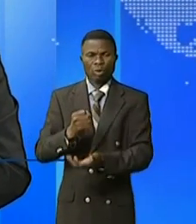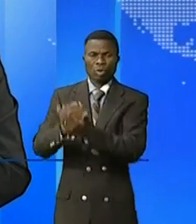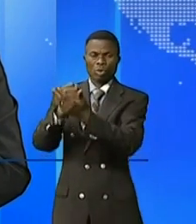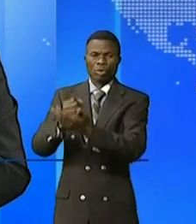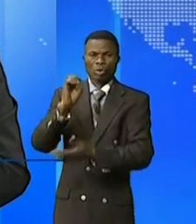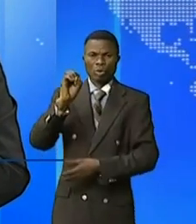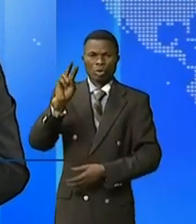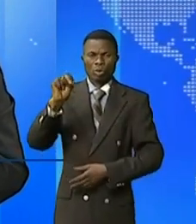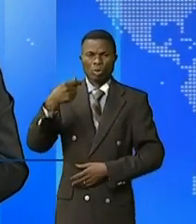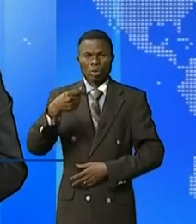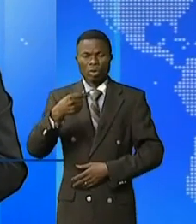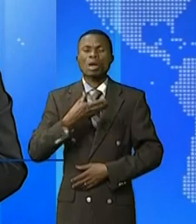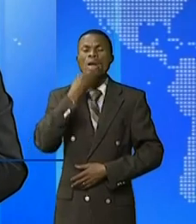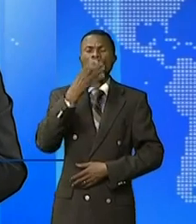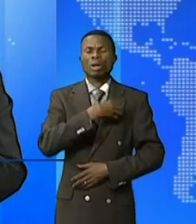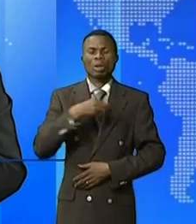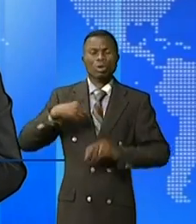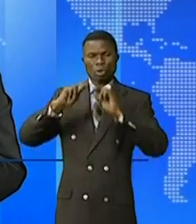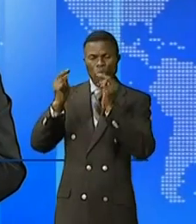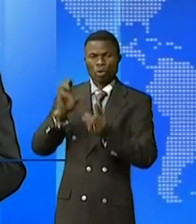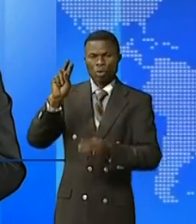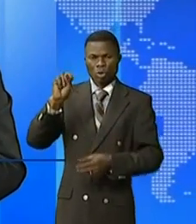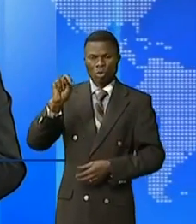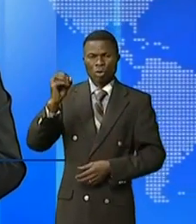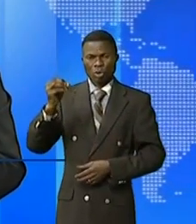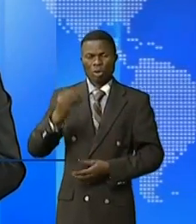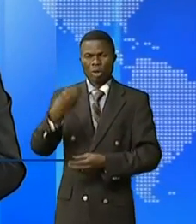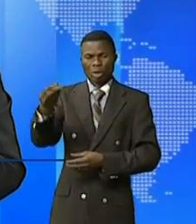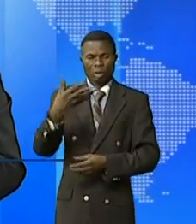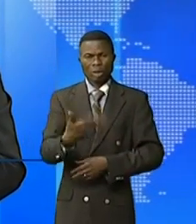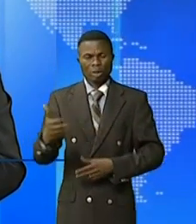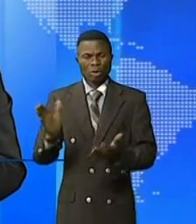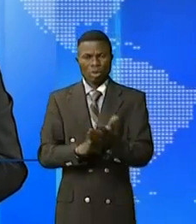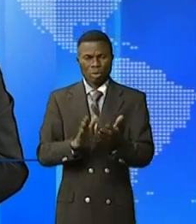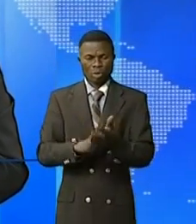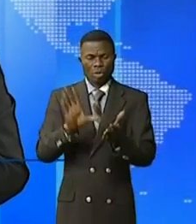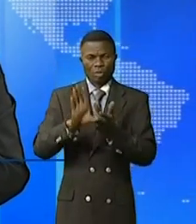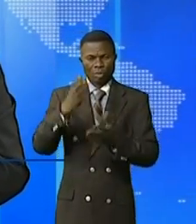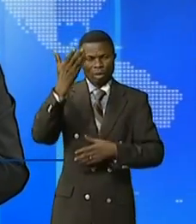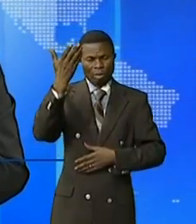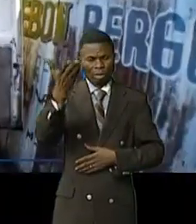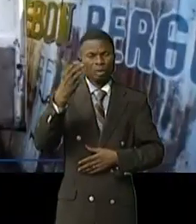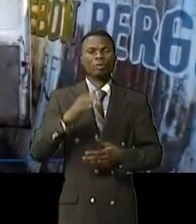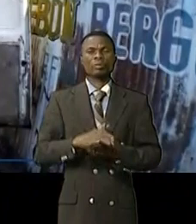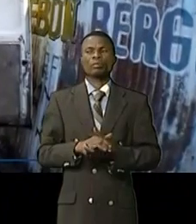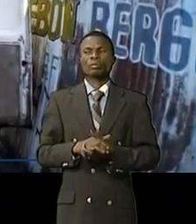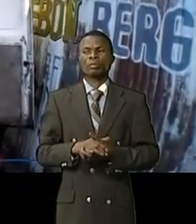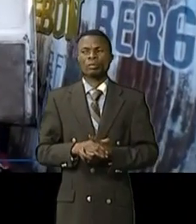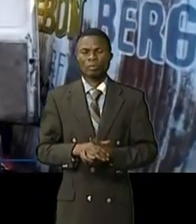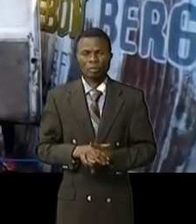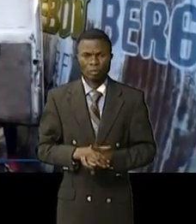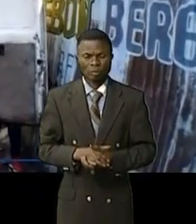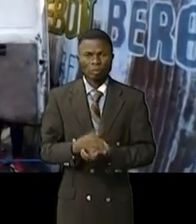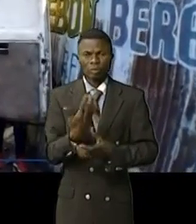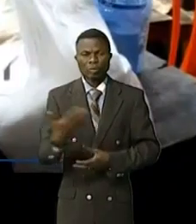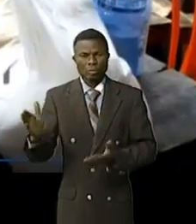l'ONG Cri des Femmes. Cette structure a aussi remis des fournitures scolaires. Un reportage de Cédric Kenina. Des objets